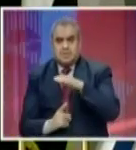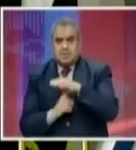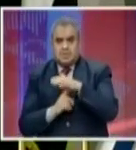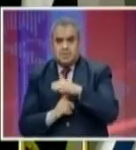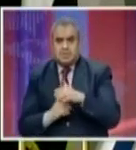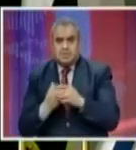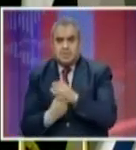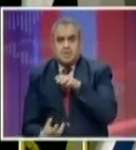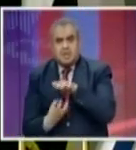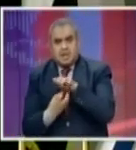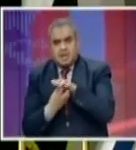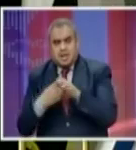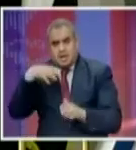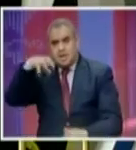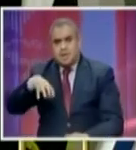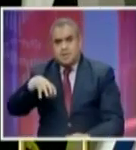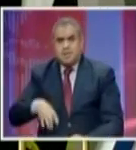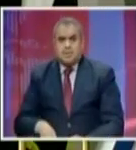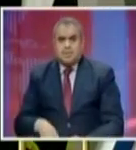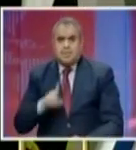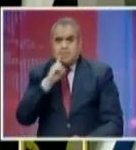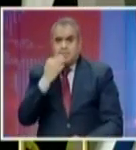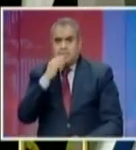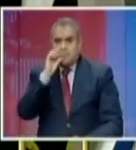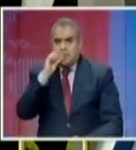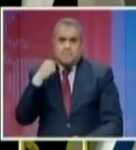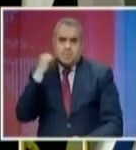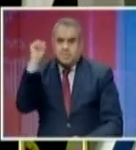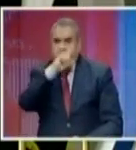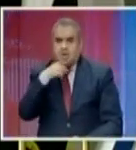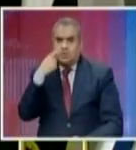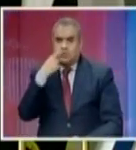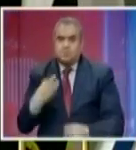جامعة القاهرة اسمه محمد عثمان الخشت.